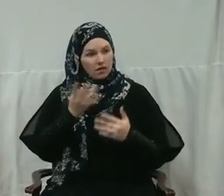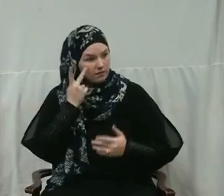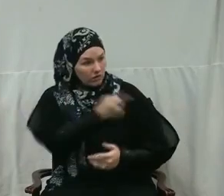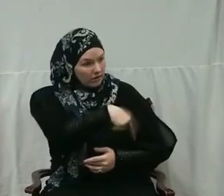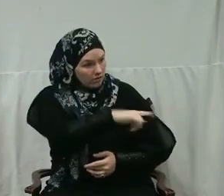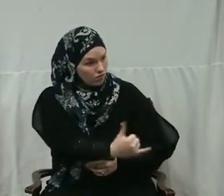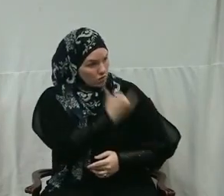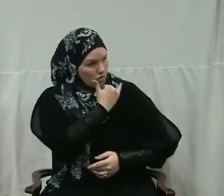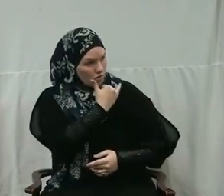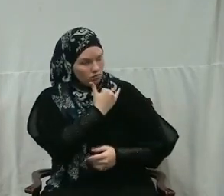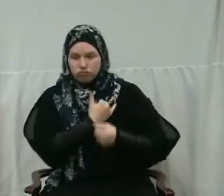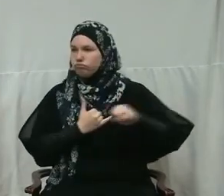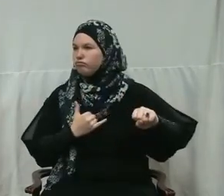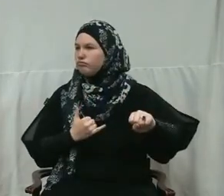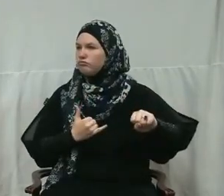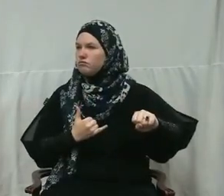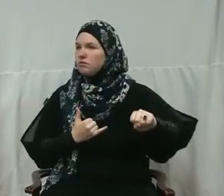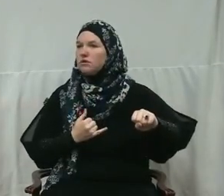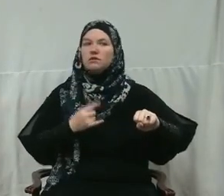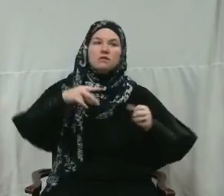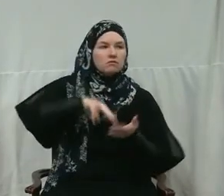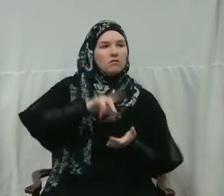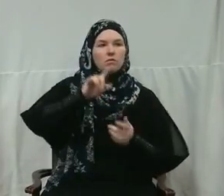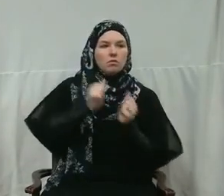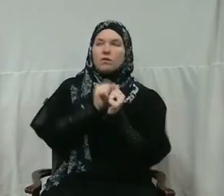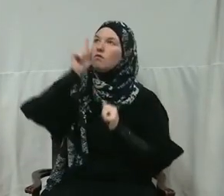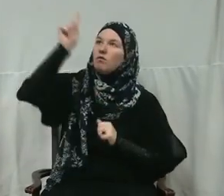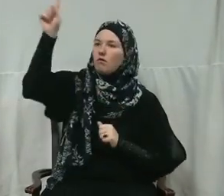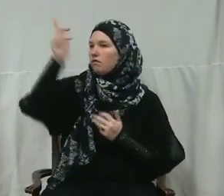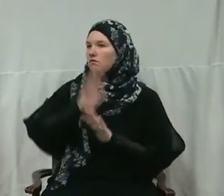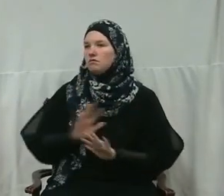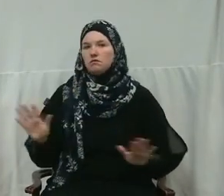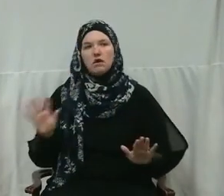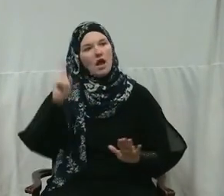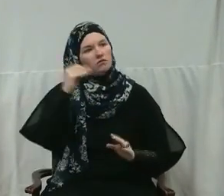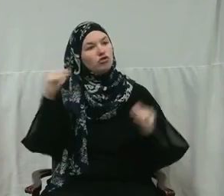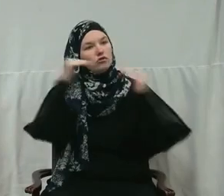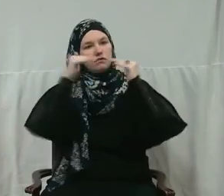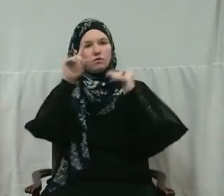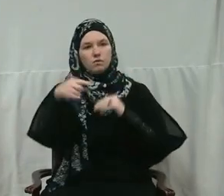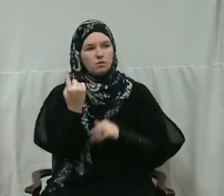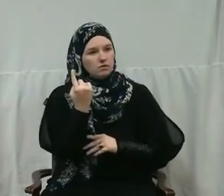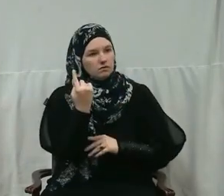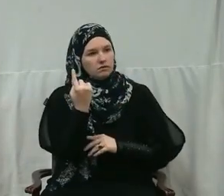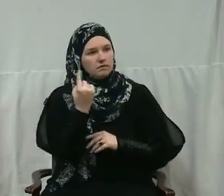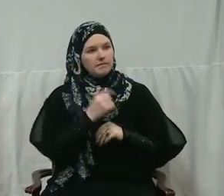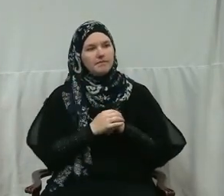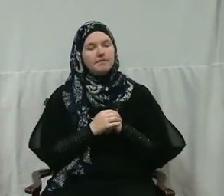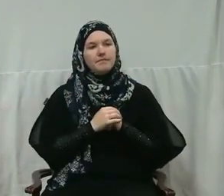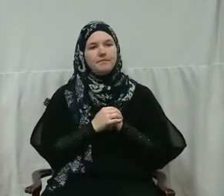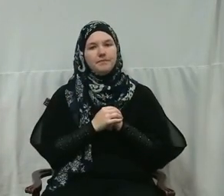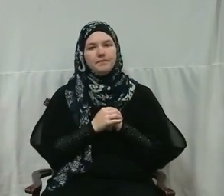doesn't matter. Stand for Allah and stand for justice. كونوا قوامين